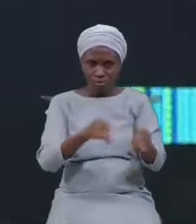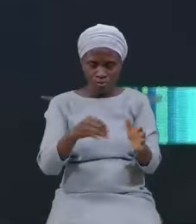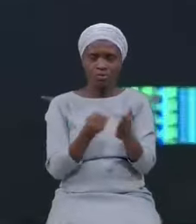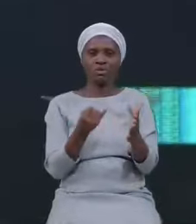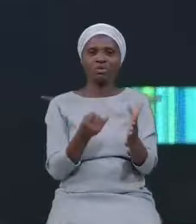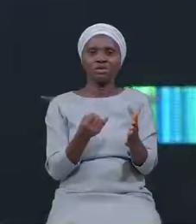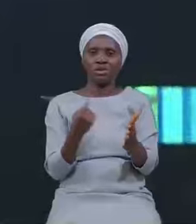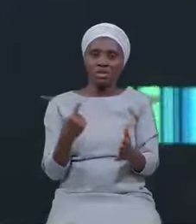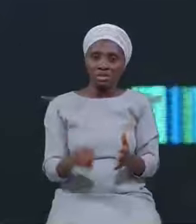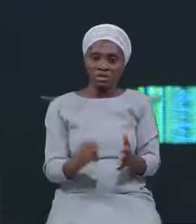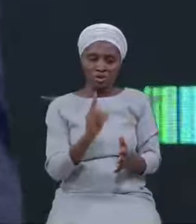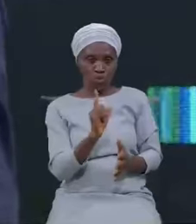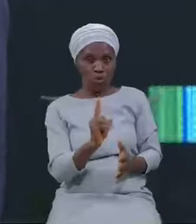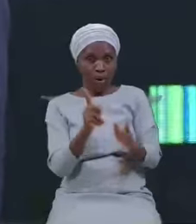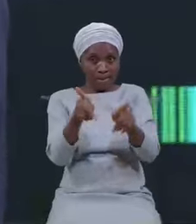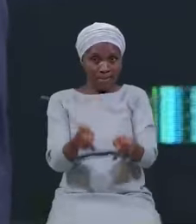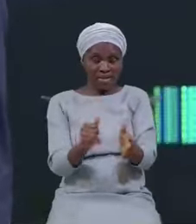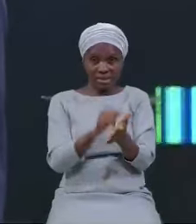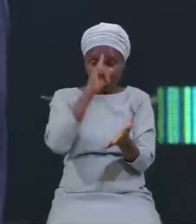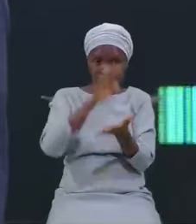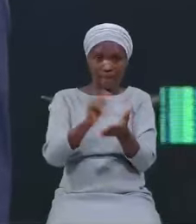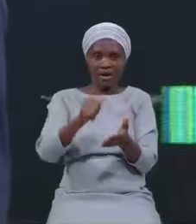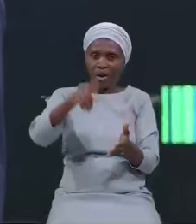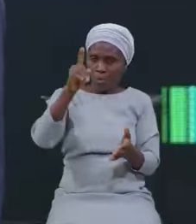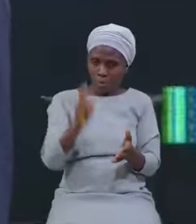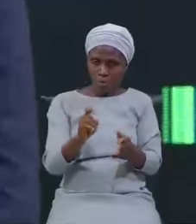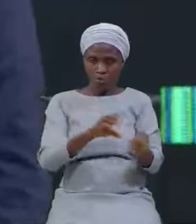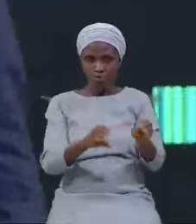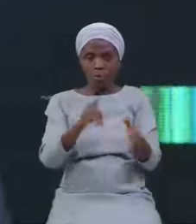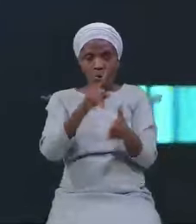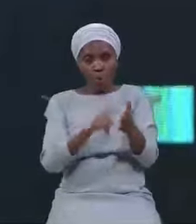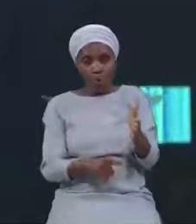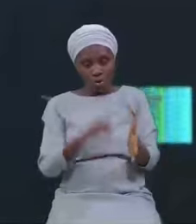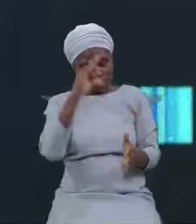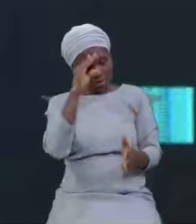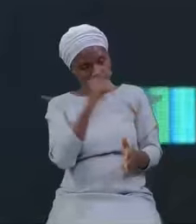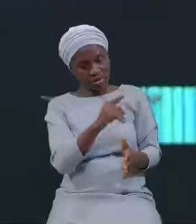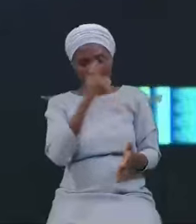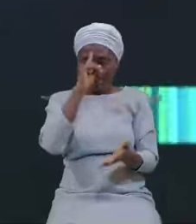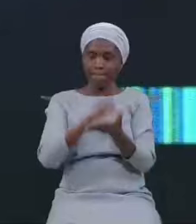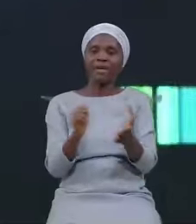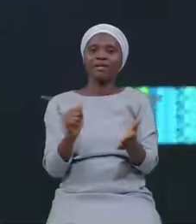faire ce qu'il croit. Je crois que Jésus-Christ